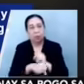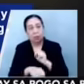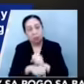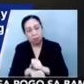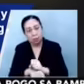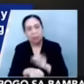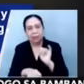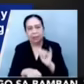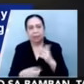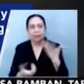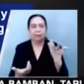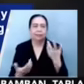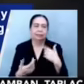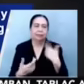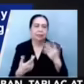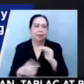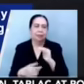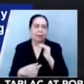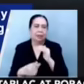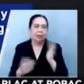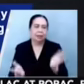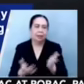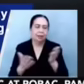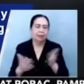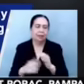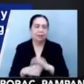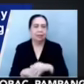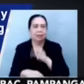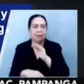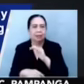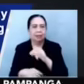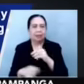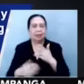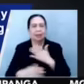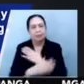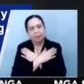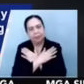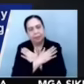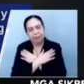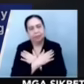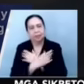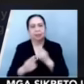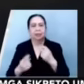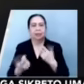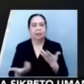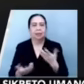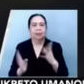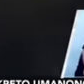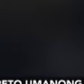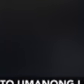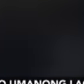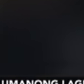pumapalit sa mga napapagod at yung mga napapagod ay nagpapahinga ay nagpe-fellowship po kami.